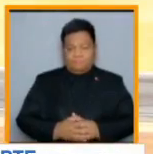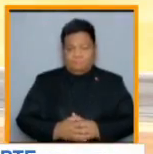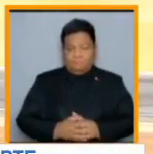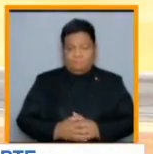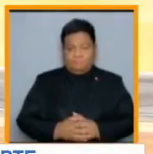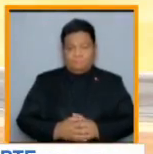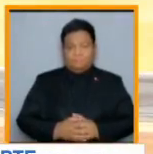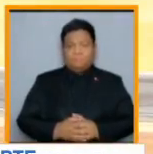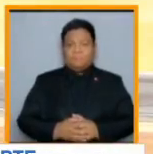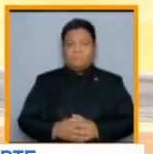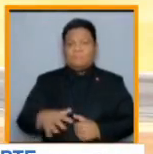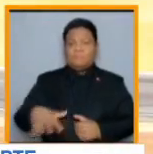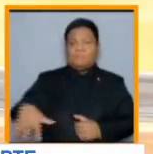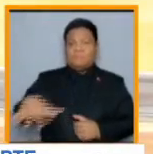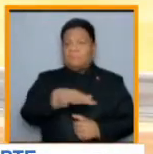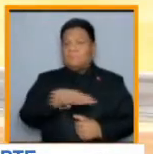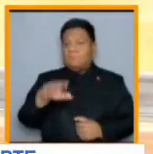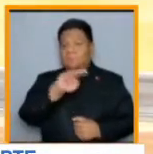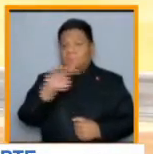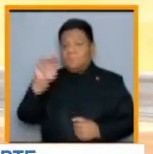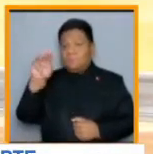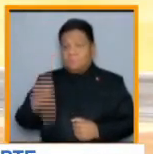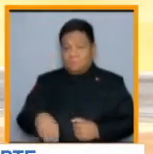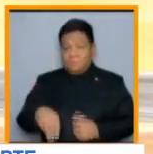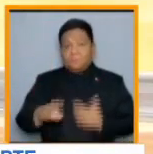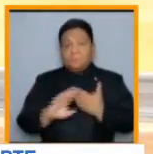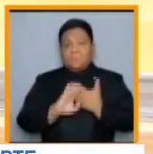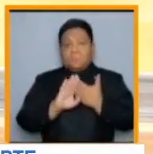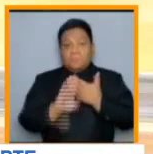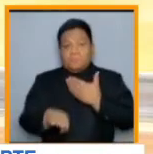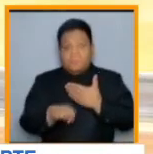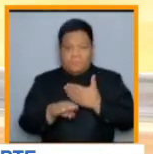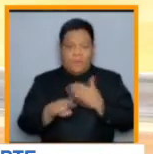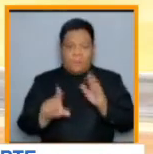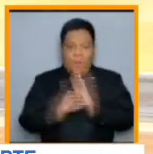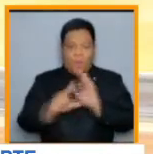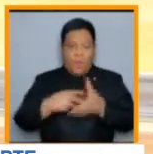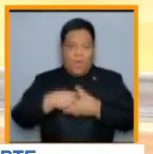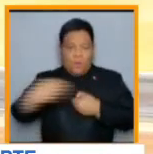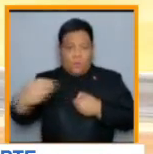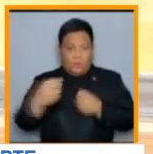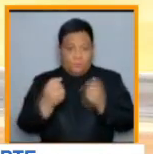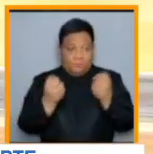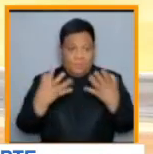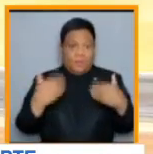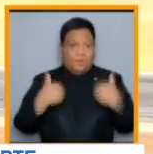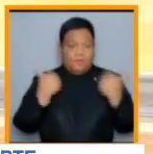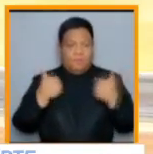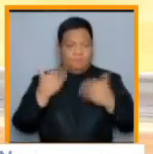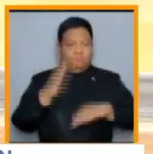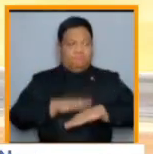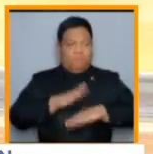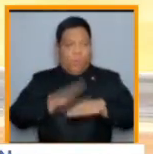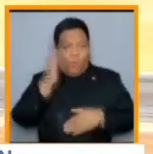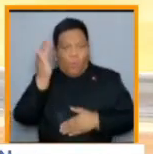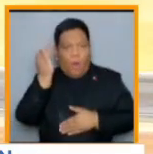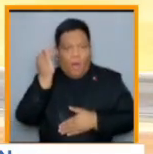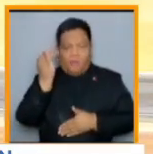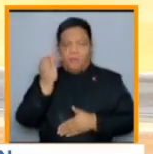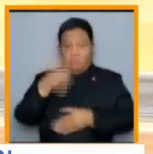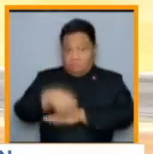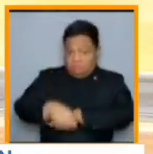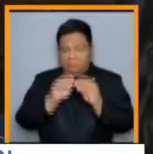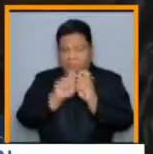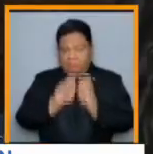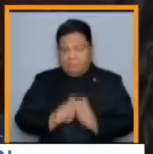sa ilalim ng Alert Level 3, maraming menor de edad ang nasita dahil nasa labas pa rin kahit hating gabi na. May unang balita si